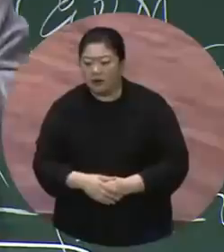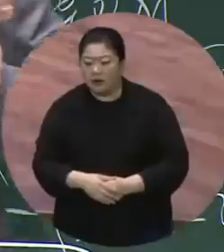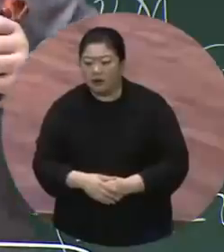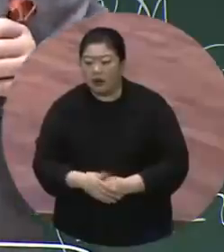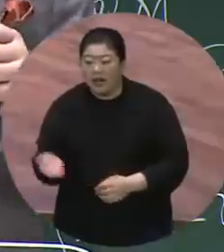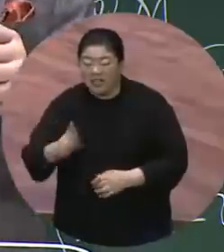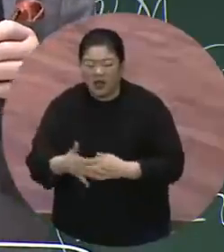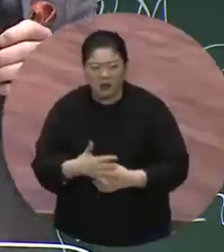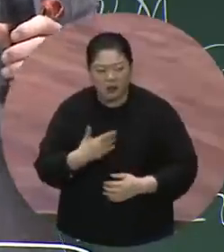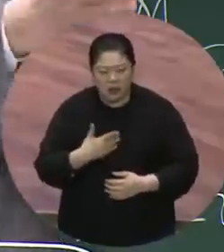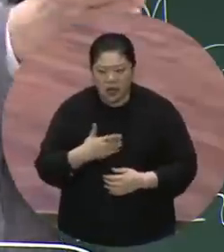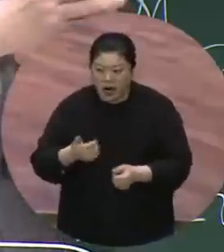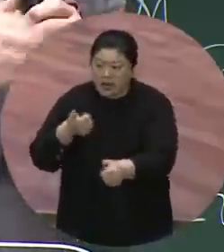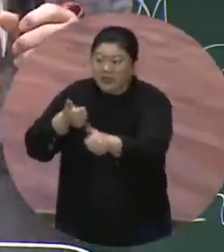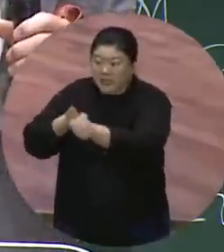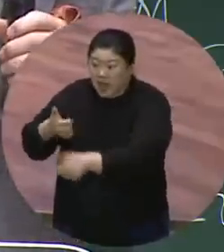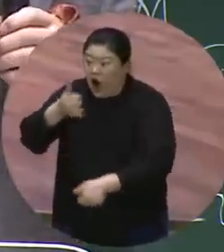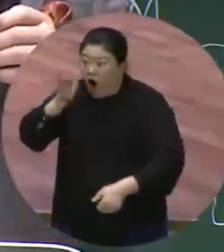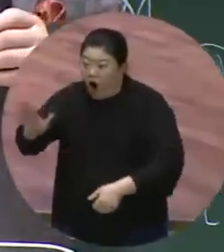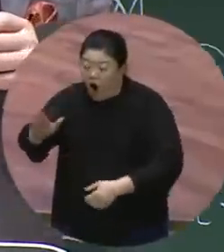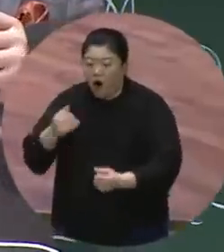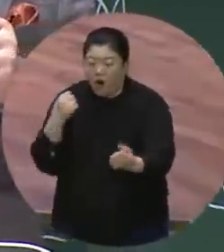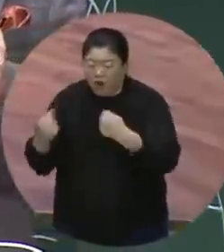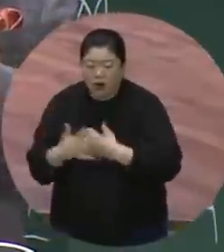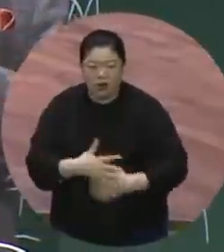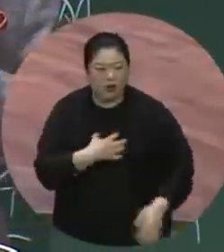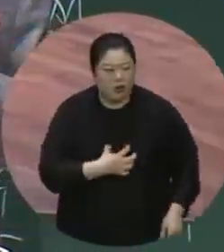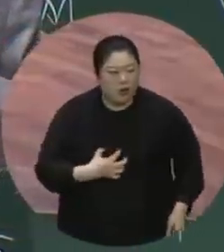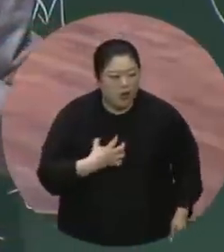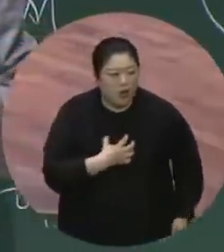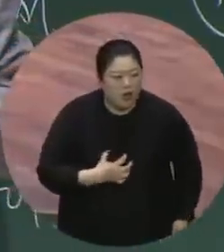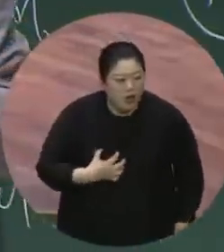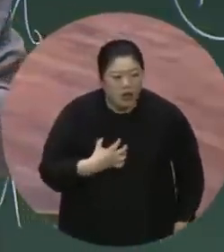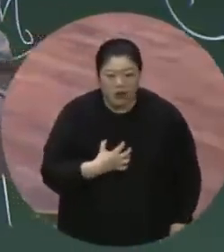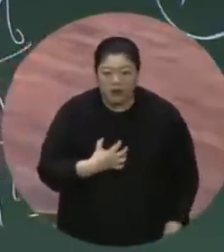어차피 되는 거 내가 하나님 앞에 나도 쓰임